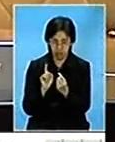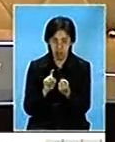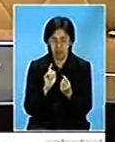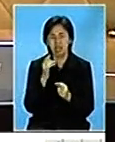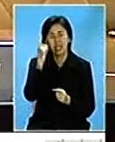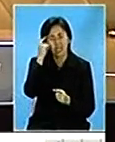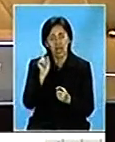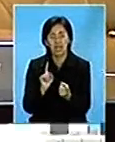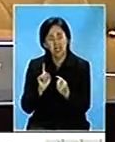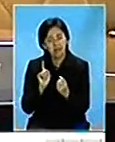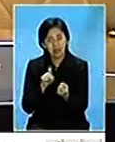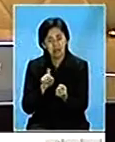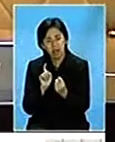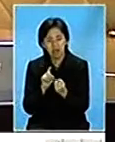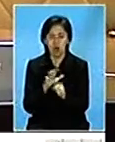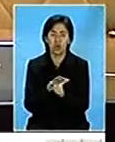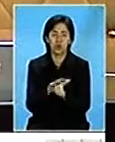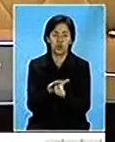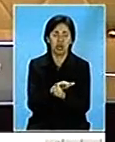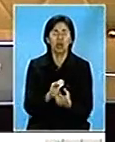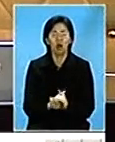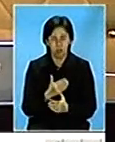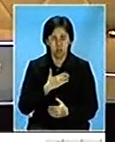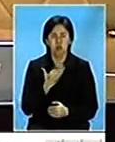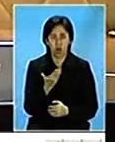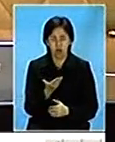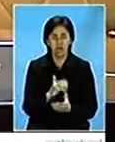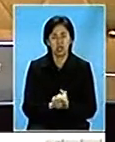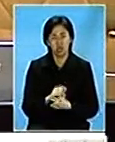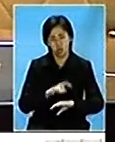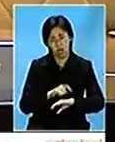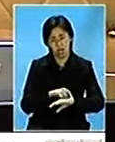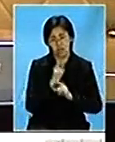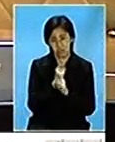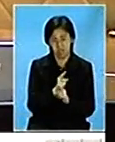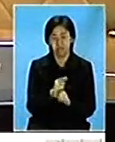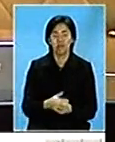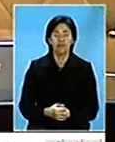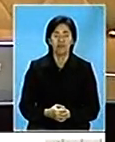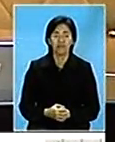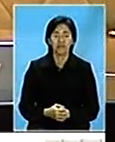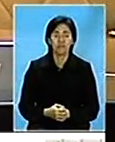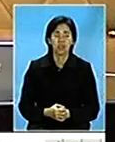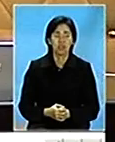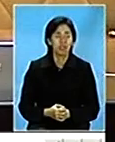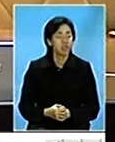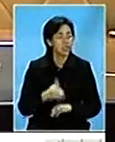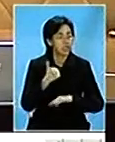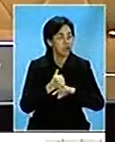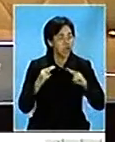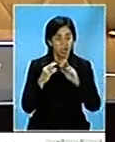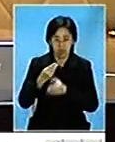ษณะถามมาตอบไปนะครับขอความกรุณาเป็นไปตามนี้นะครับเชิญท่านรัฐมนตรีเกษตรครับเชิญ